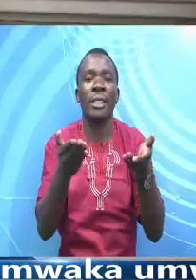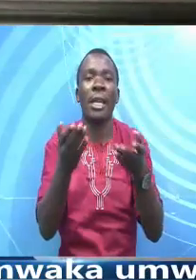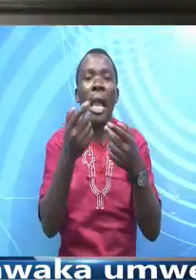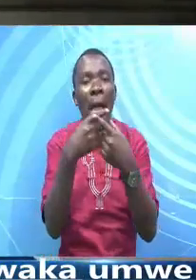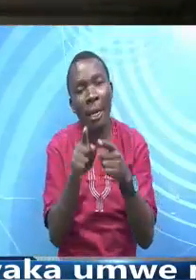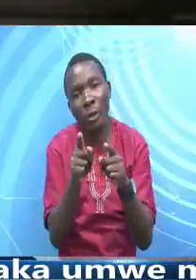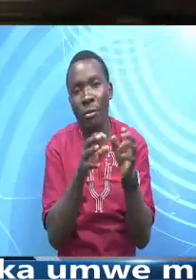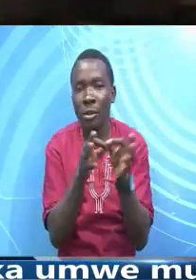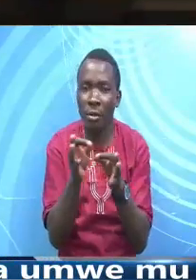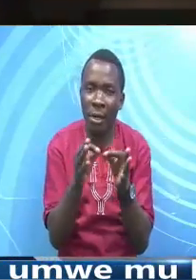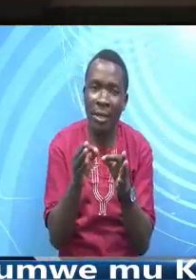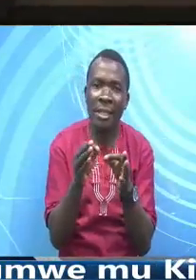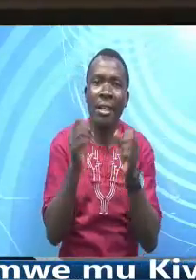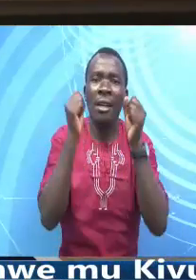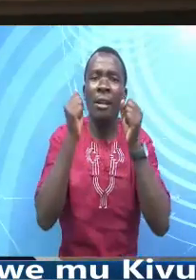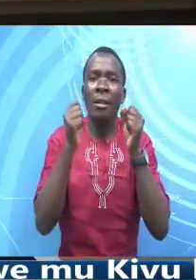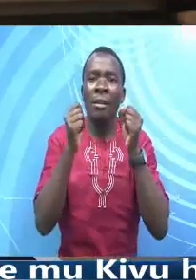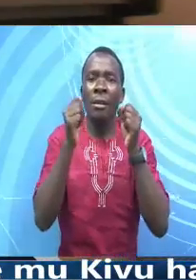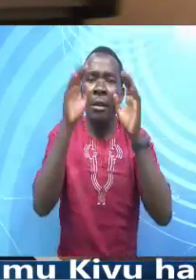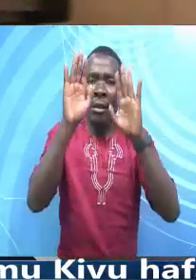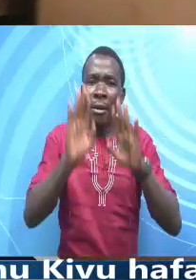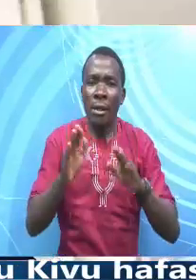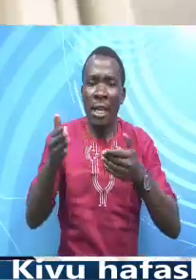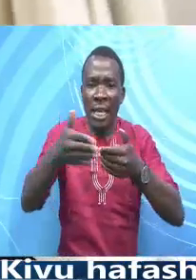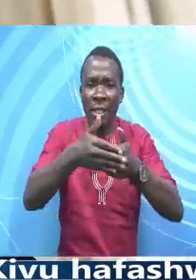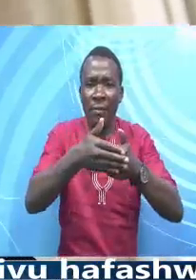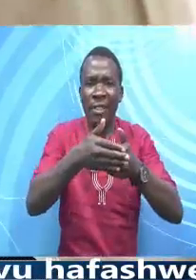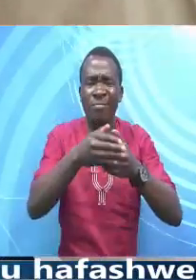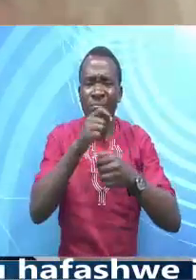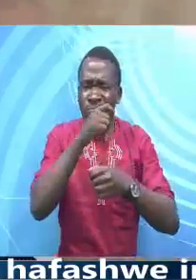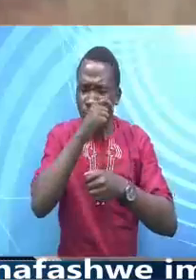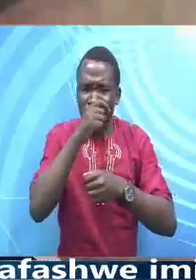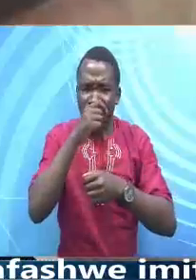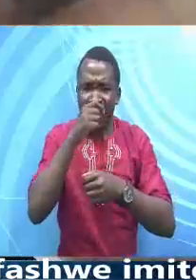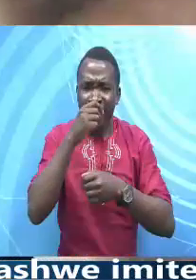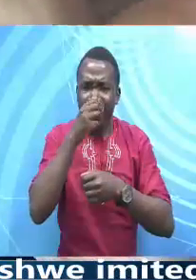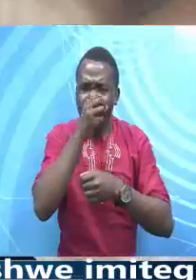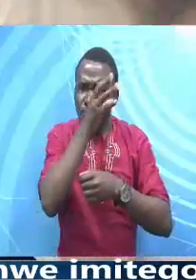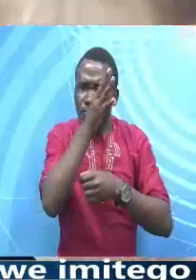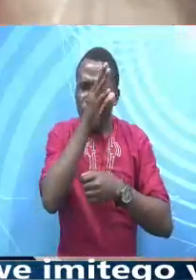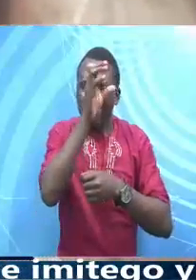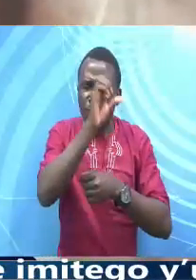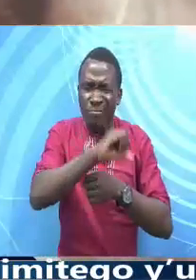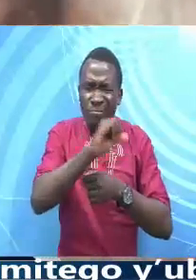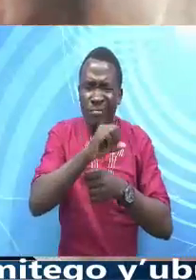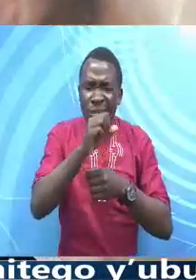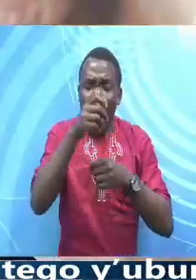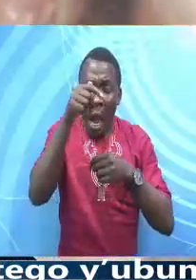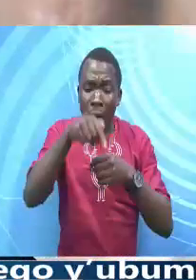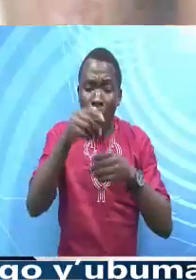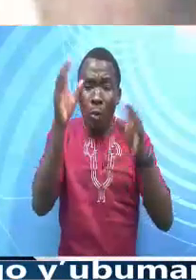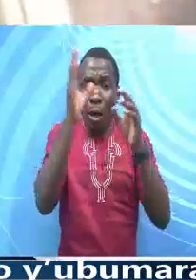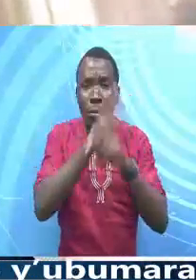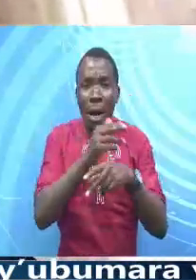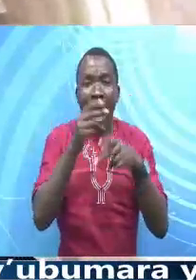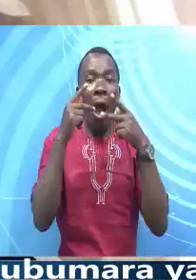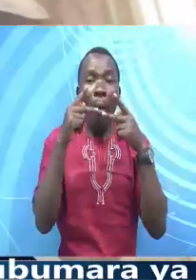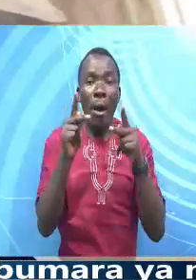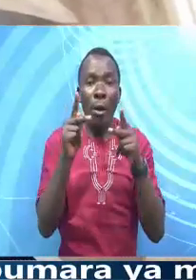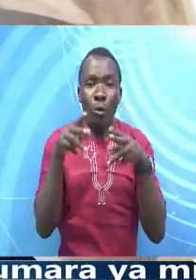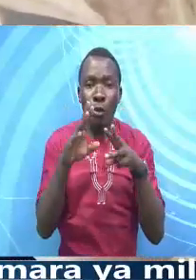ari konjerateri ze iyo zifunze ziranuka hano muri karitsiye tukabura amahoro, ku buryo byageze no mu rwego